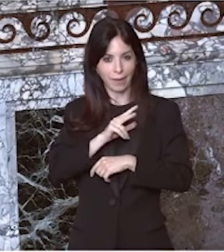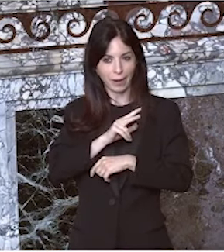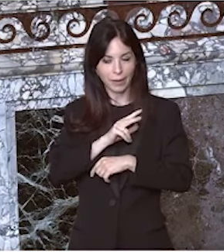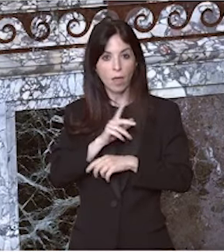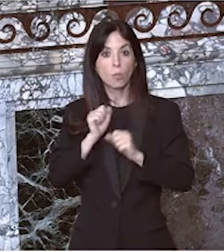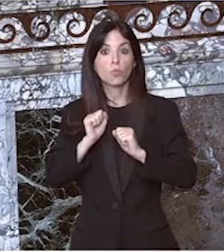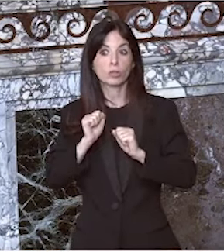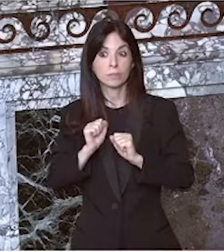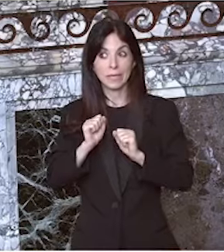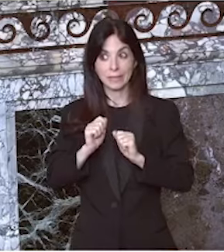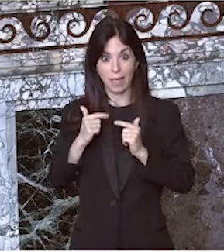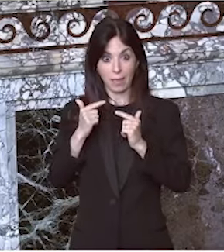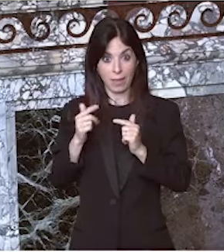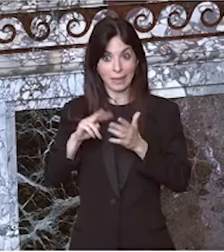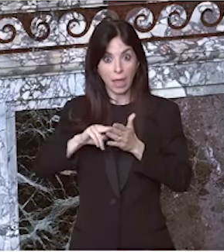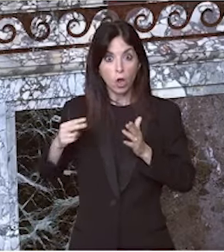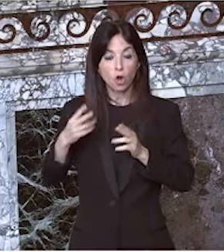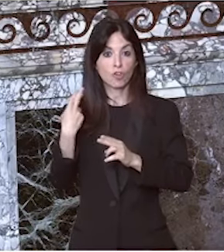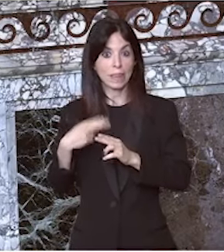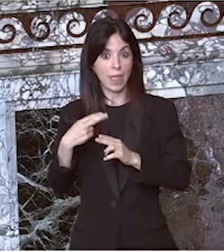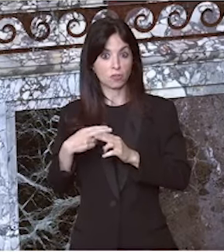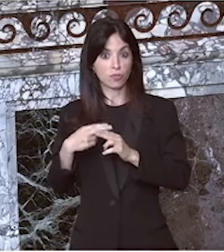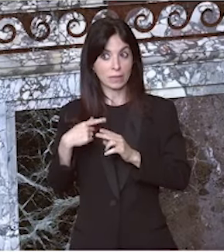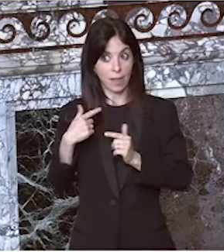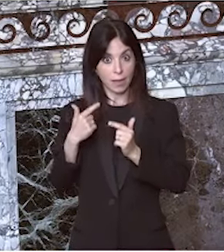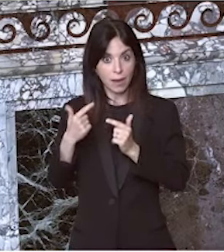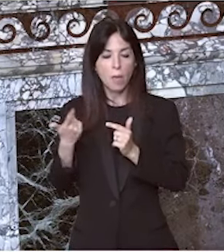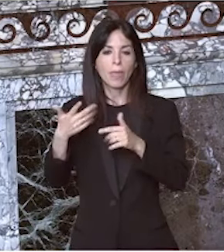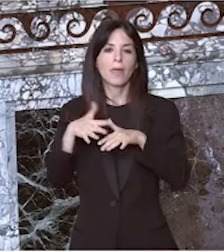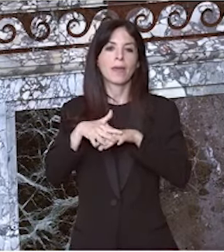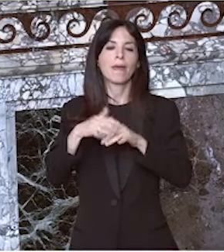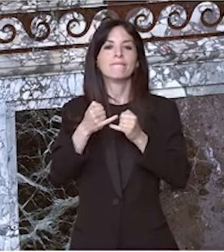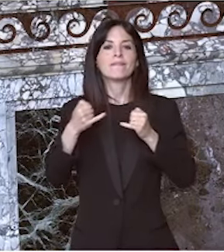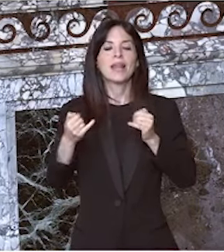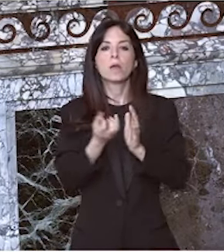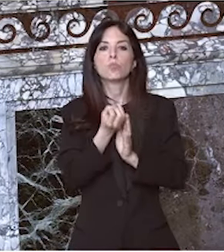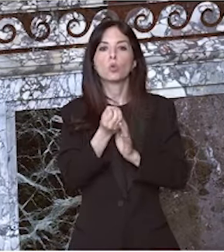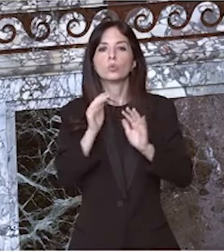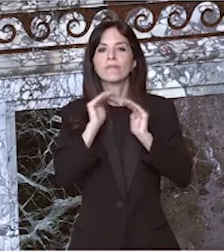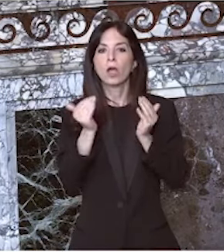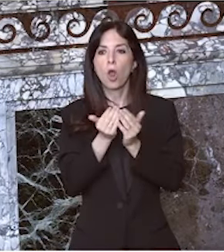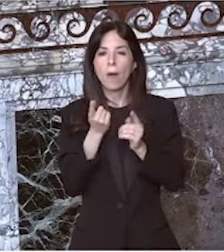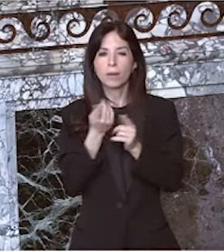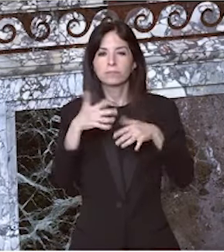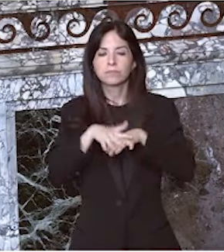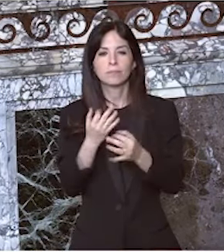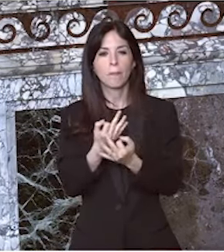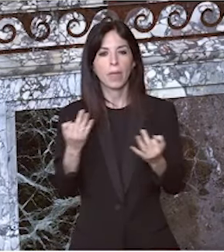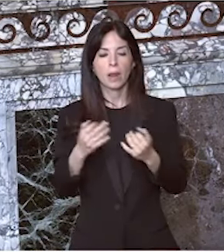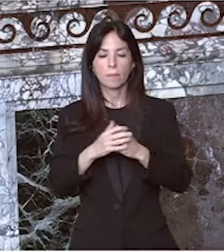di fornire loro le tecnologie necessarie a integrarsi nelle filiere produttive globali.